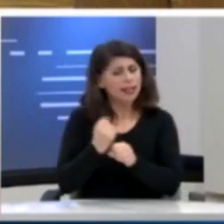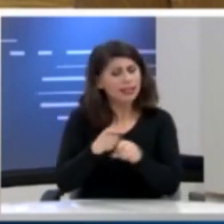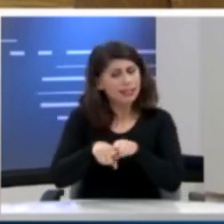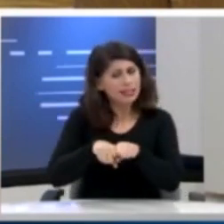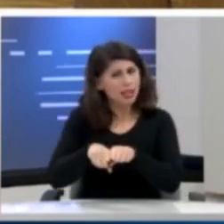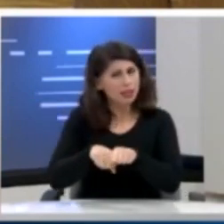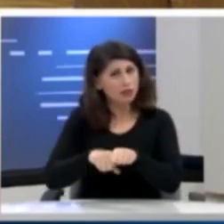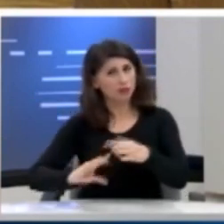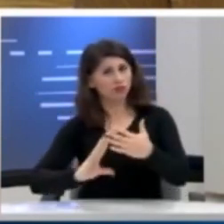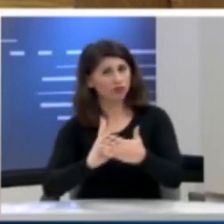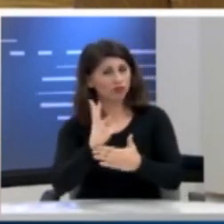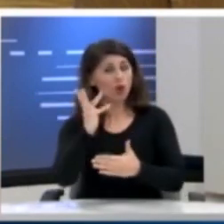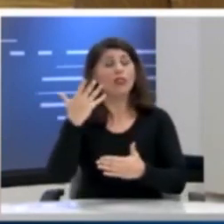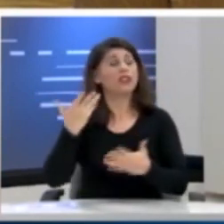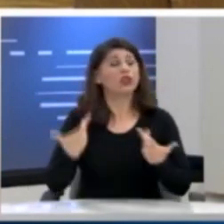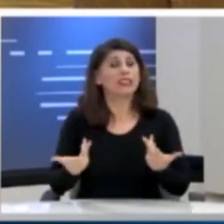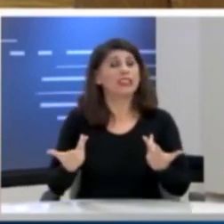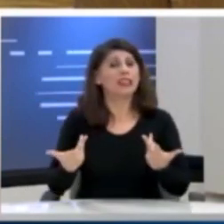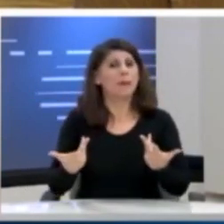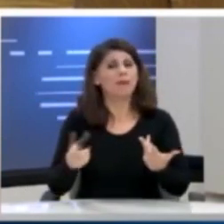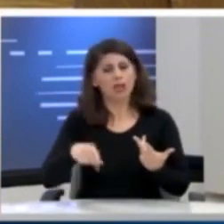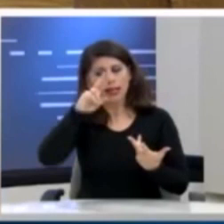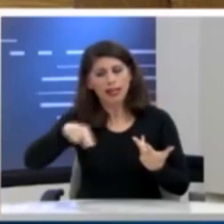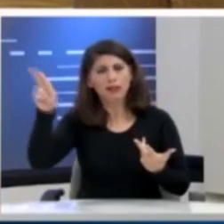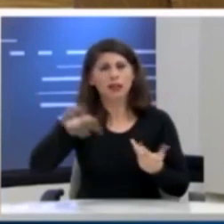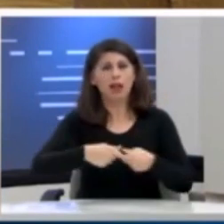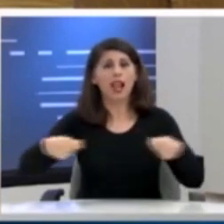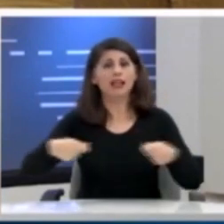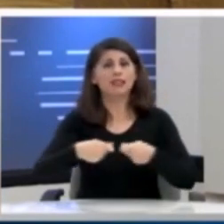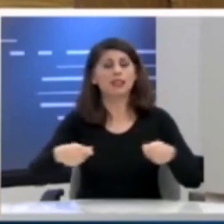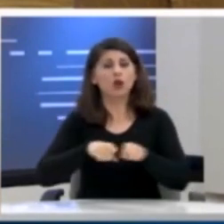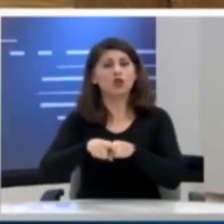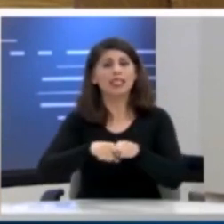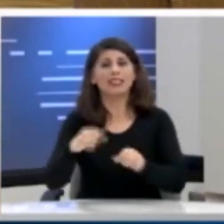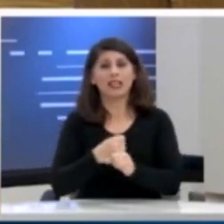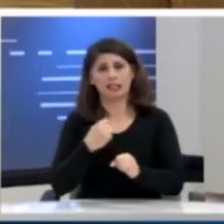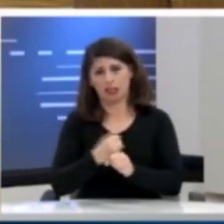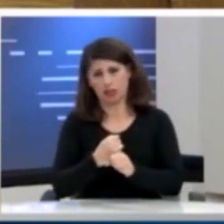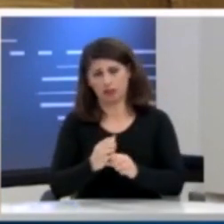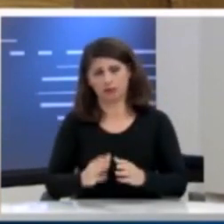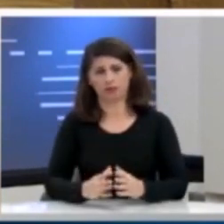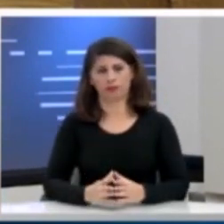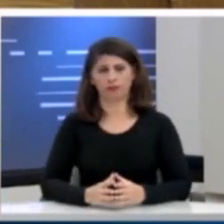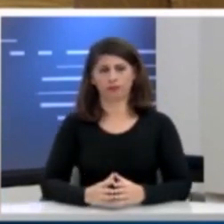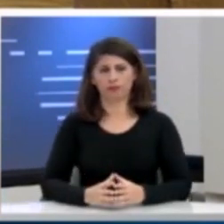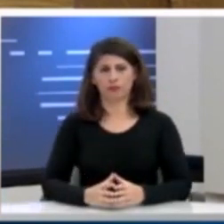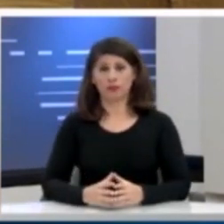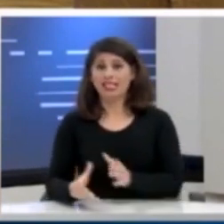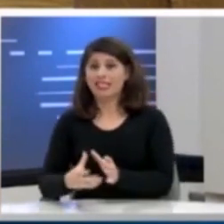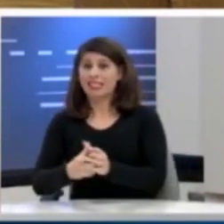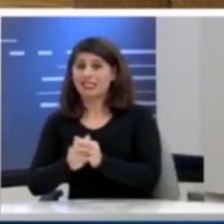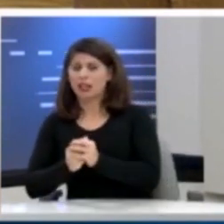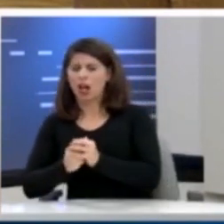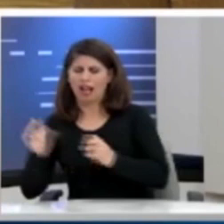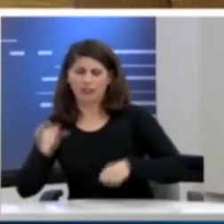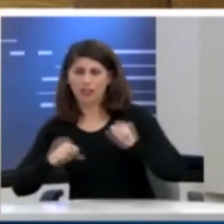σχέση. Προοδευτικό είναι η κατάργηση των ελαστικών σχέσεων εργασίας. Συντηρητικό